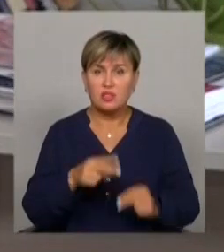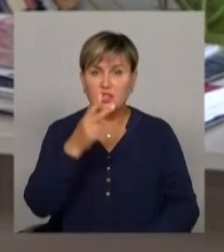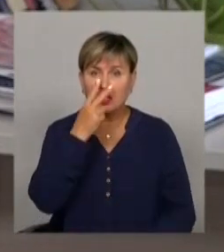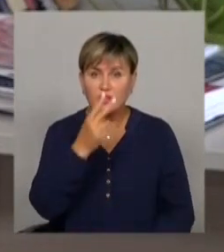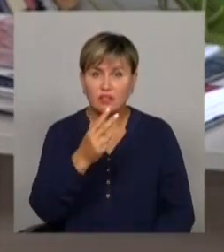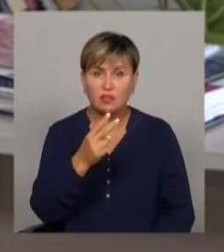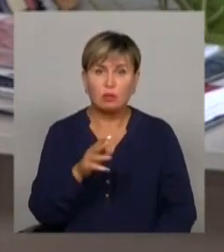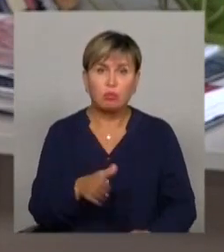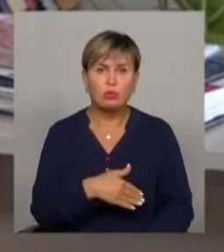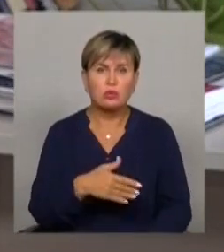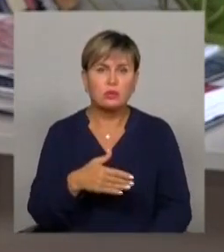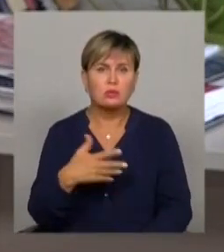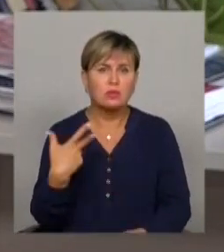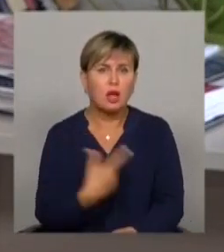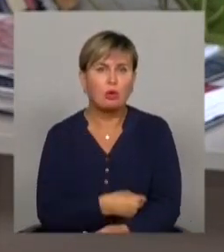этого наркоза.